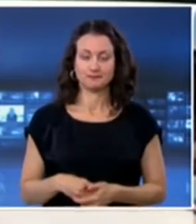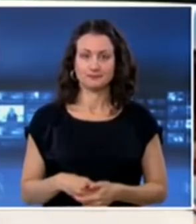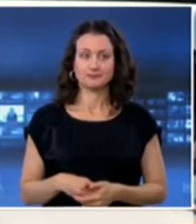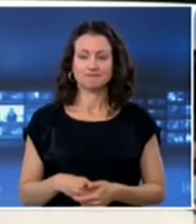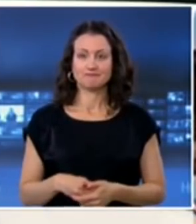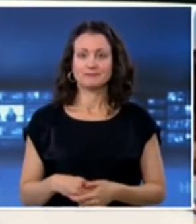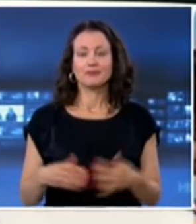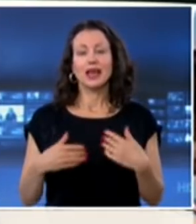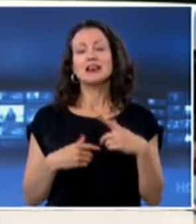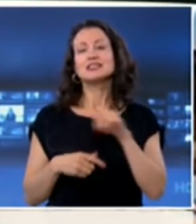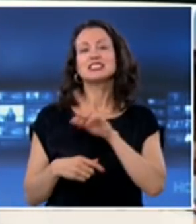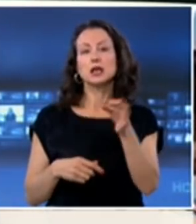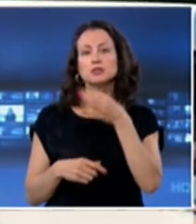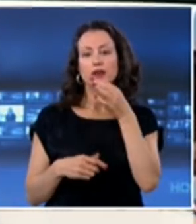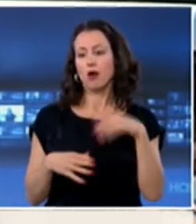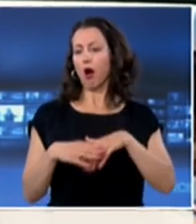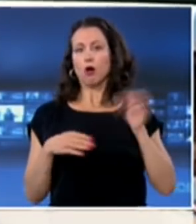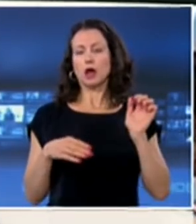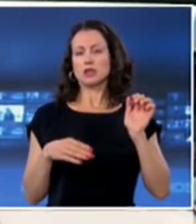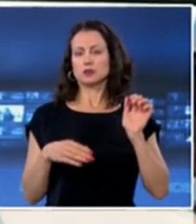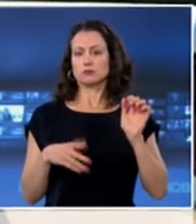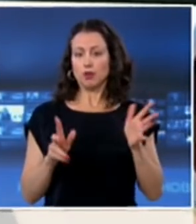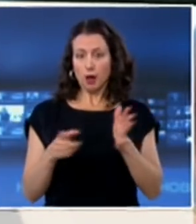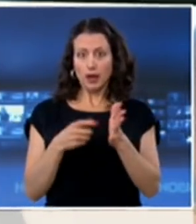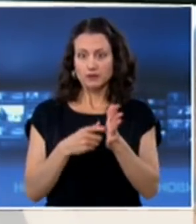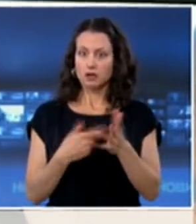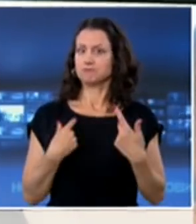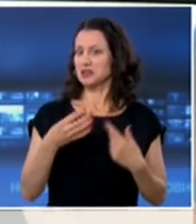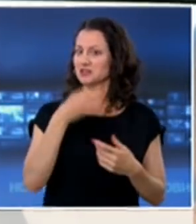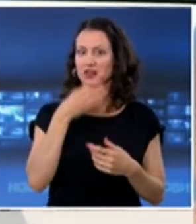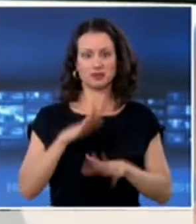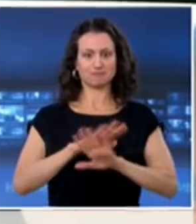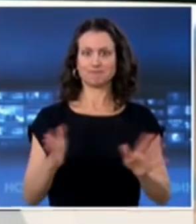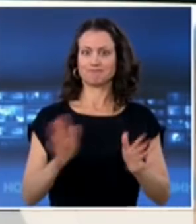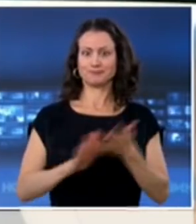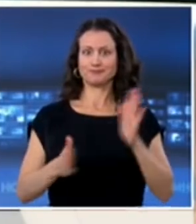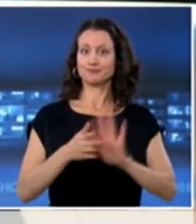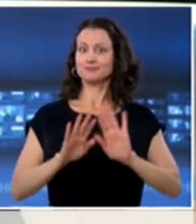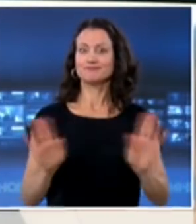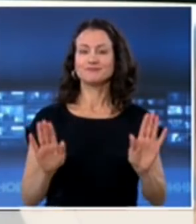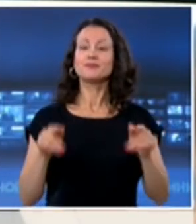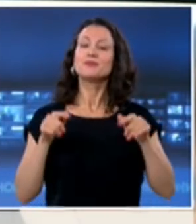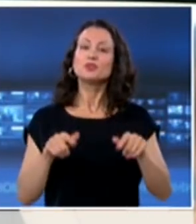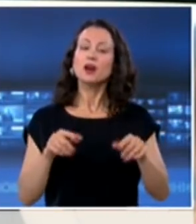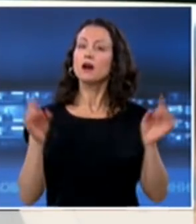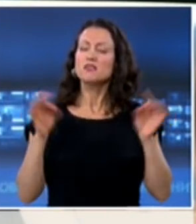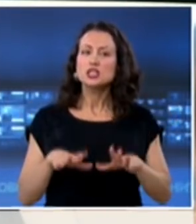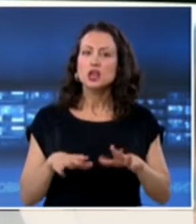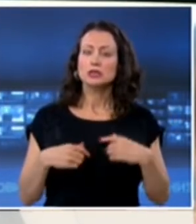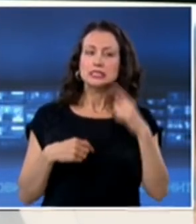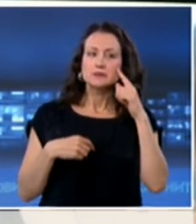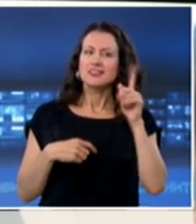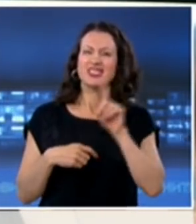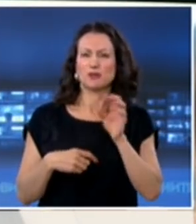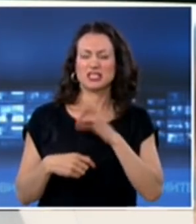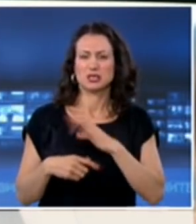Аз не съм свикнал да се отказвам от предизвикателствата и съм свикнал да ги завършам. Затова това нещо в началото мислех, че няма да се